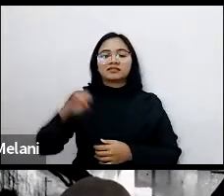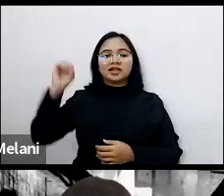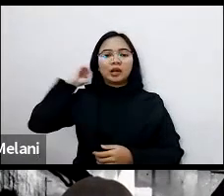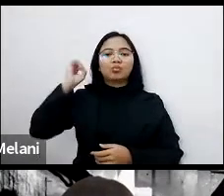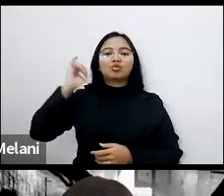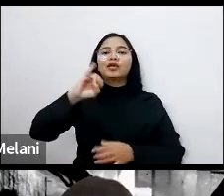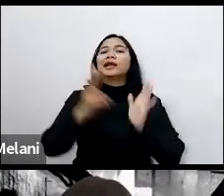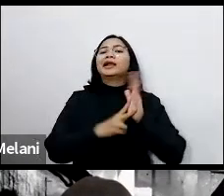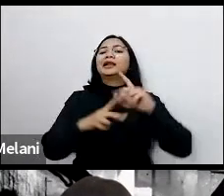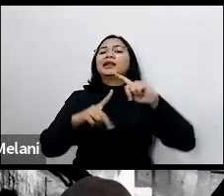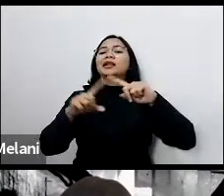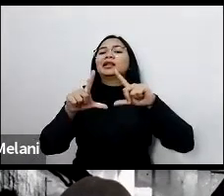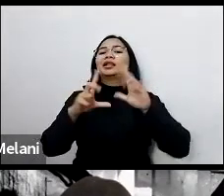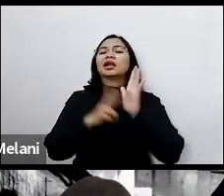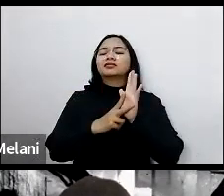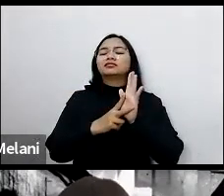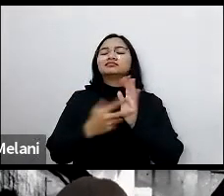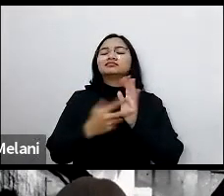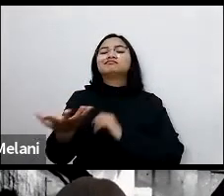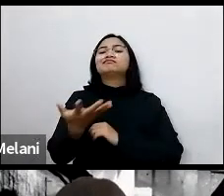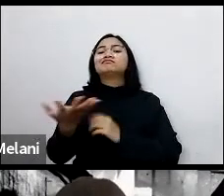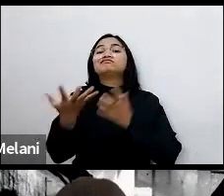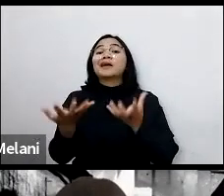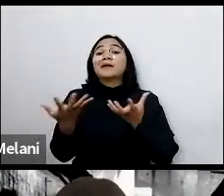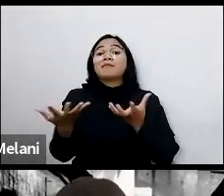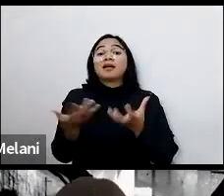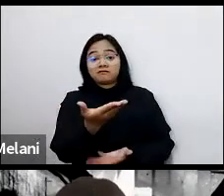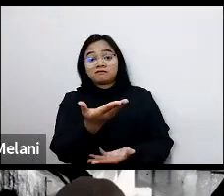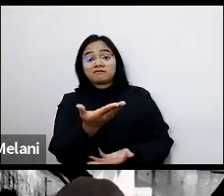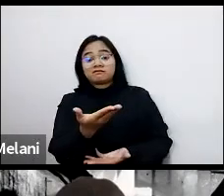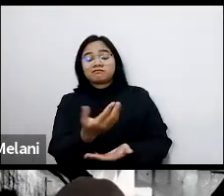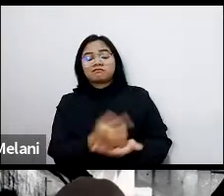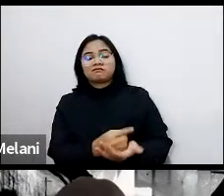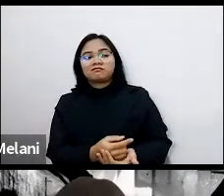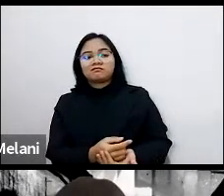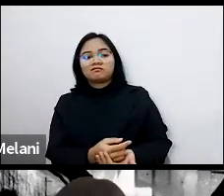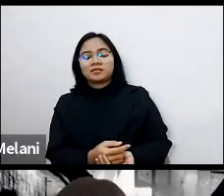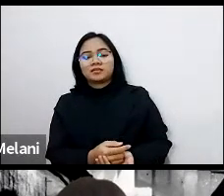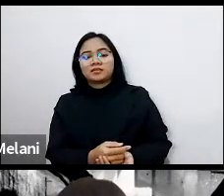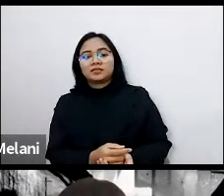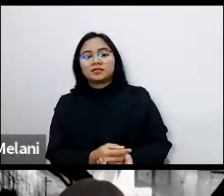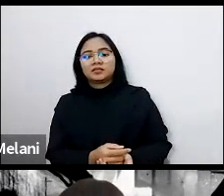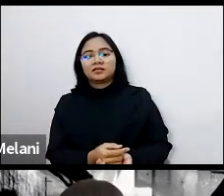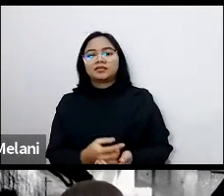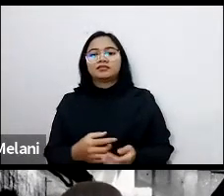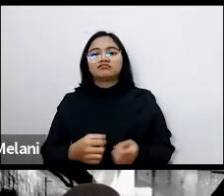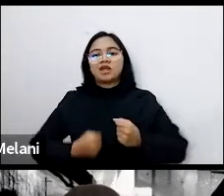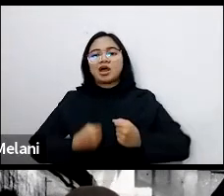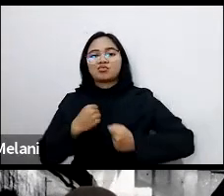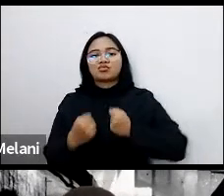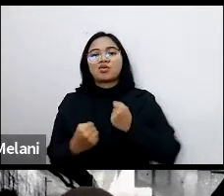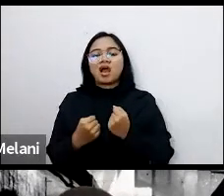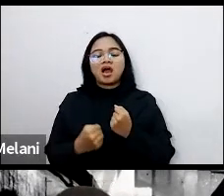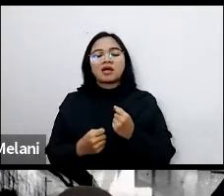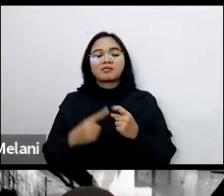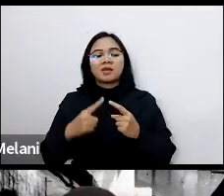Nah, Mbak Intan sendiri bagaimana sih Mbak? Mbak Intan men-challenge atau melakukan resistensi terhadap hambatan dan tantangan sebagai akademisi